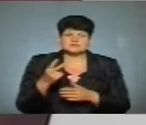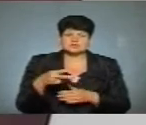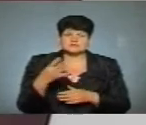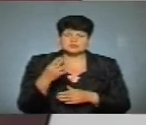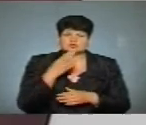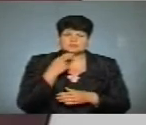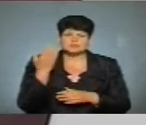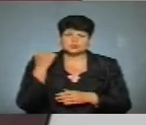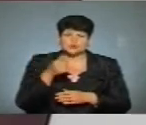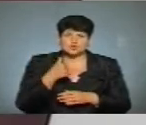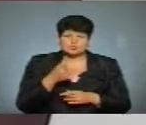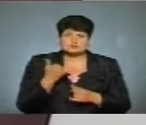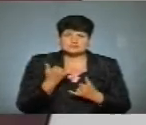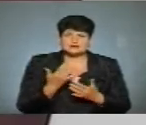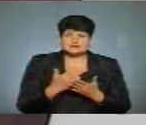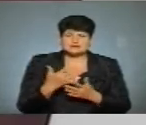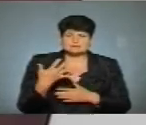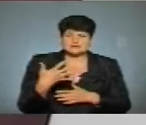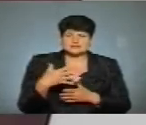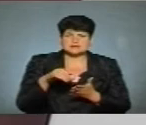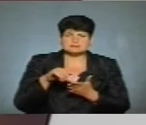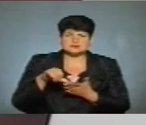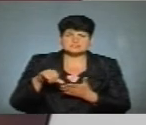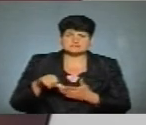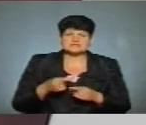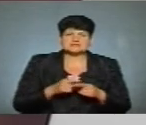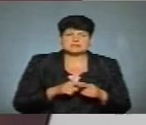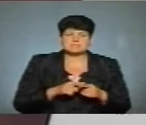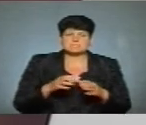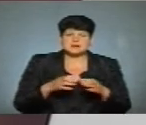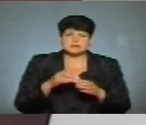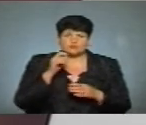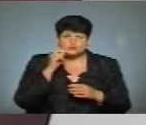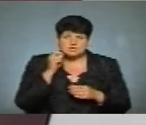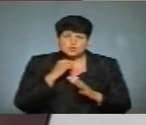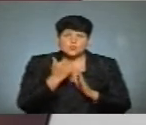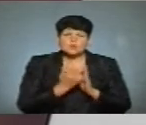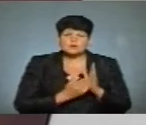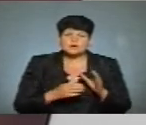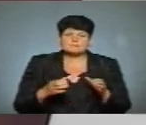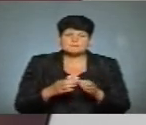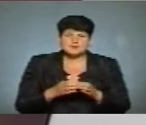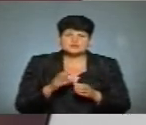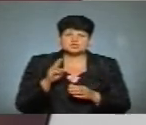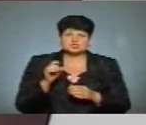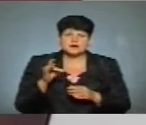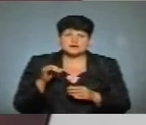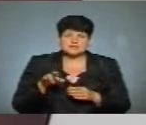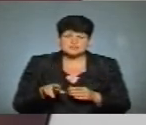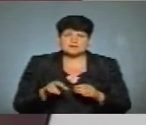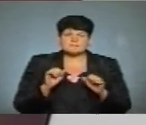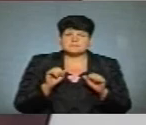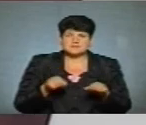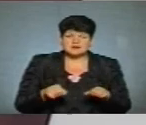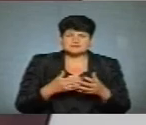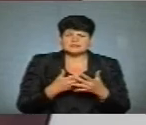червня минулого року. Зараз є більше 50 представництв цієї партії в Україні. У програмі партії Шарія право на декілька